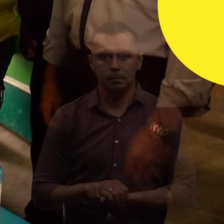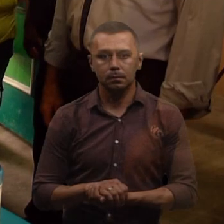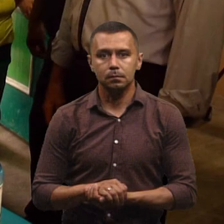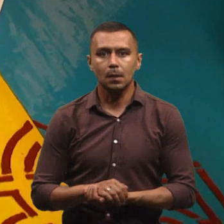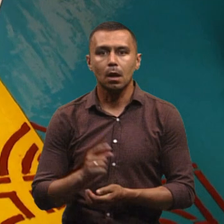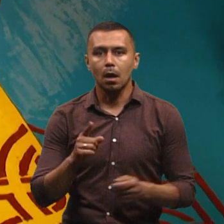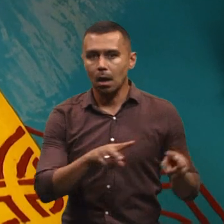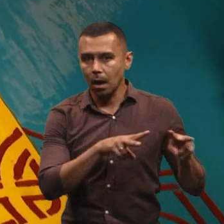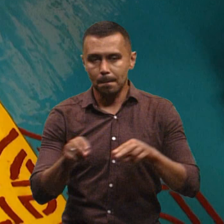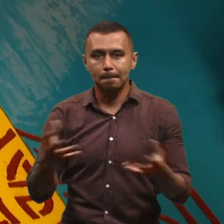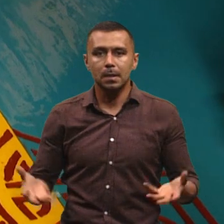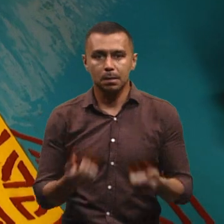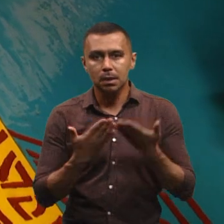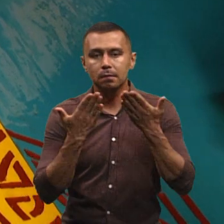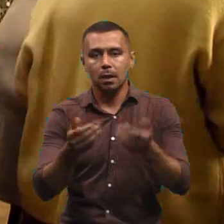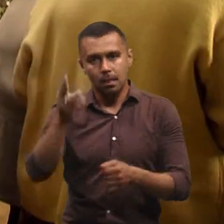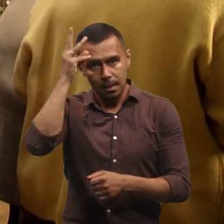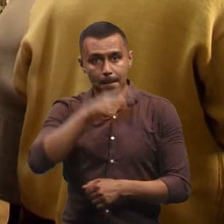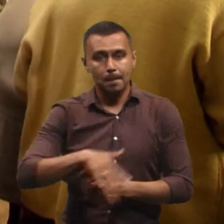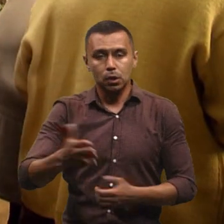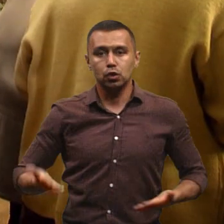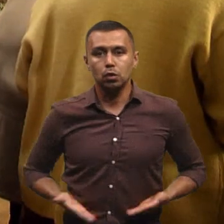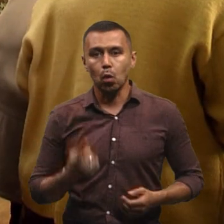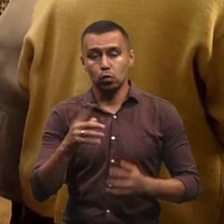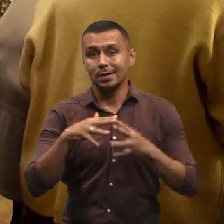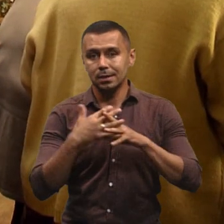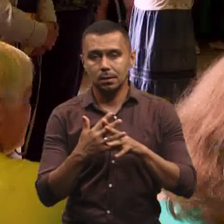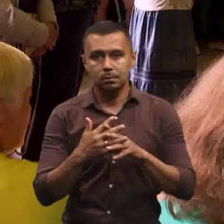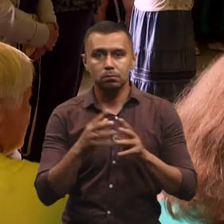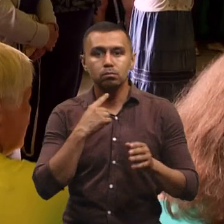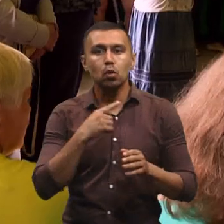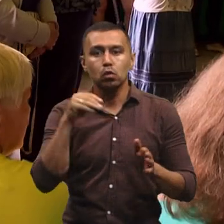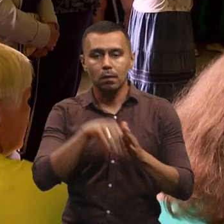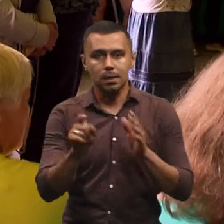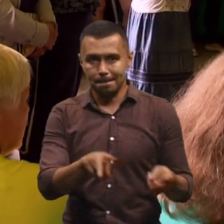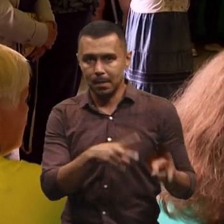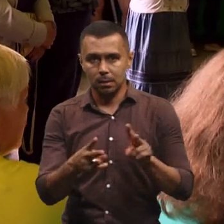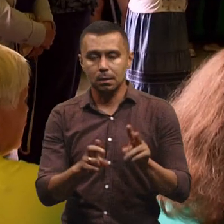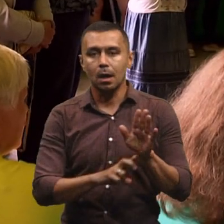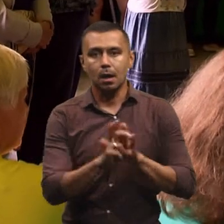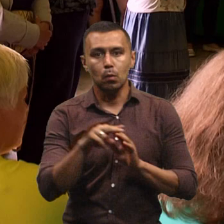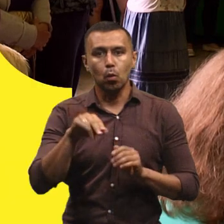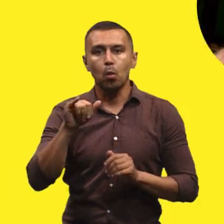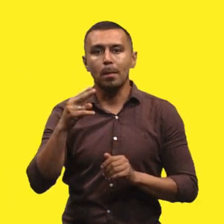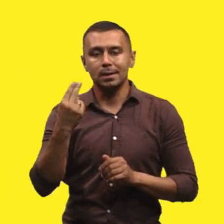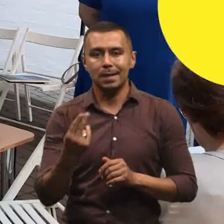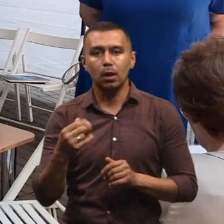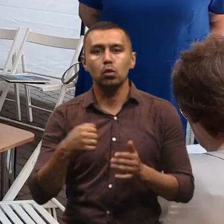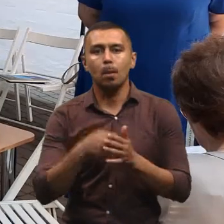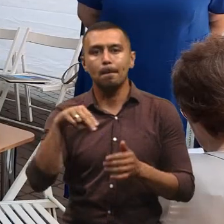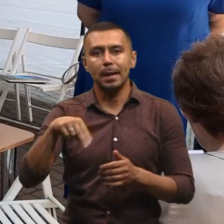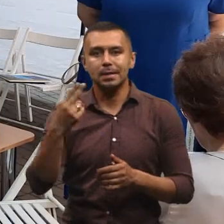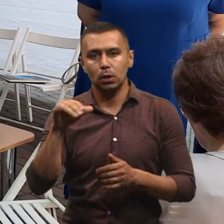Одноголосно підтримали звернення на Хмельниччині жителі одного з селища проголосували за перехід храму з УПЦ до пцу